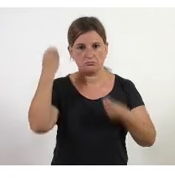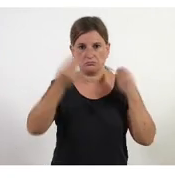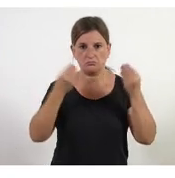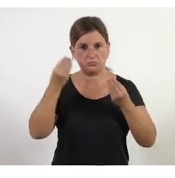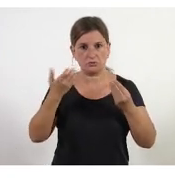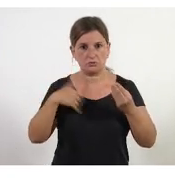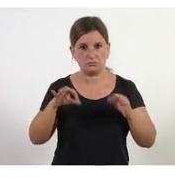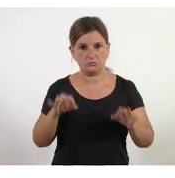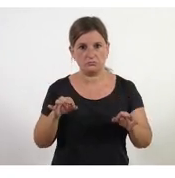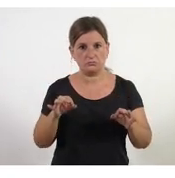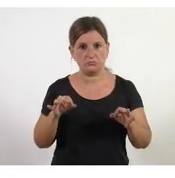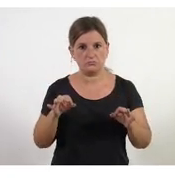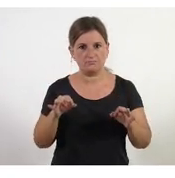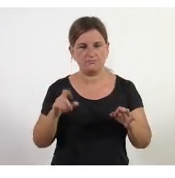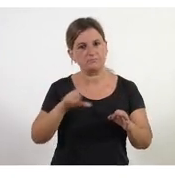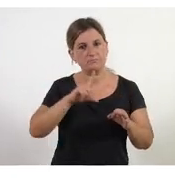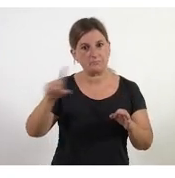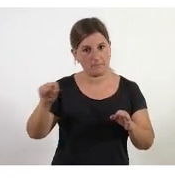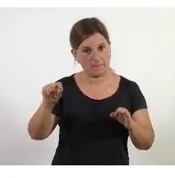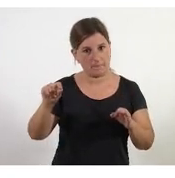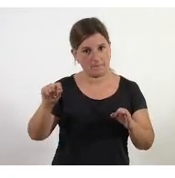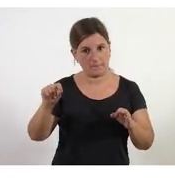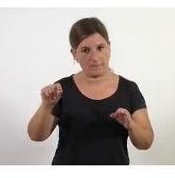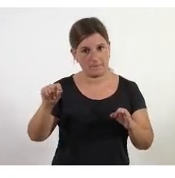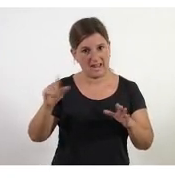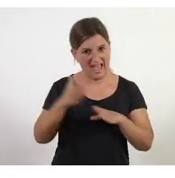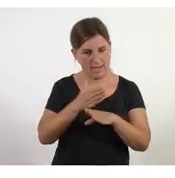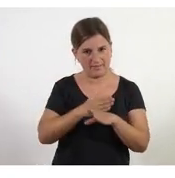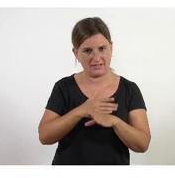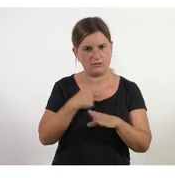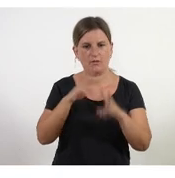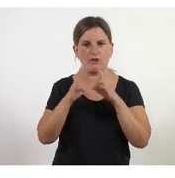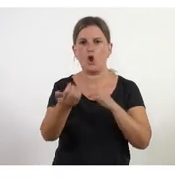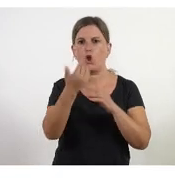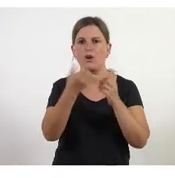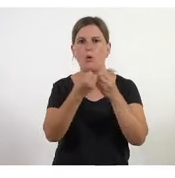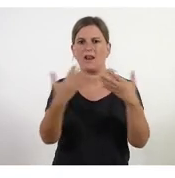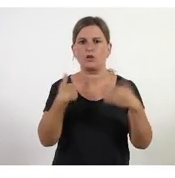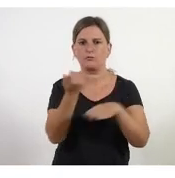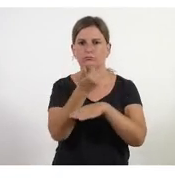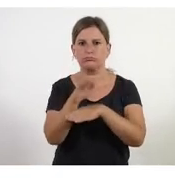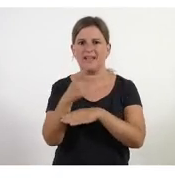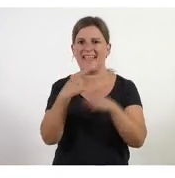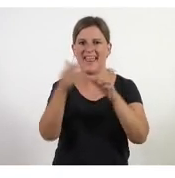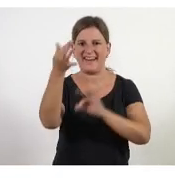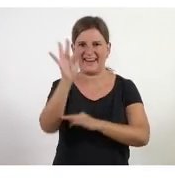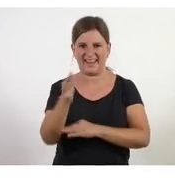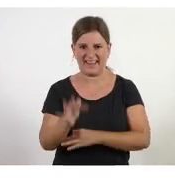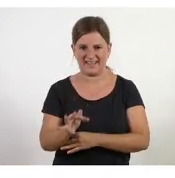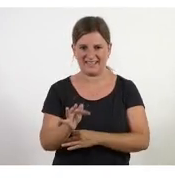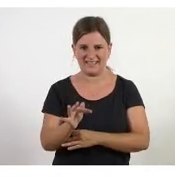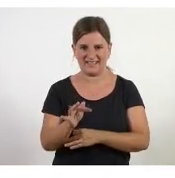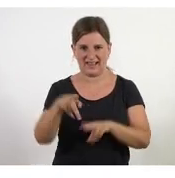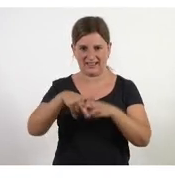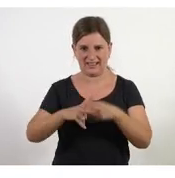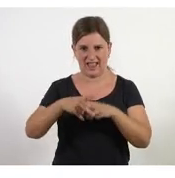referències. Abans de que marxem, abans no us ho he comentat, us enviarem per correu electrònic una enquesta de valoració del taller